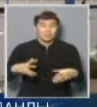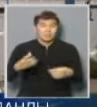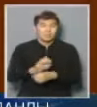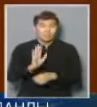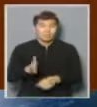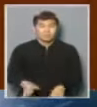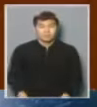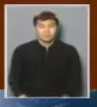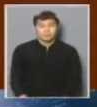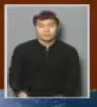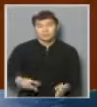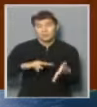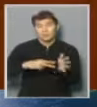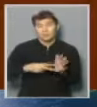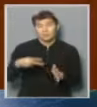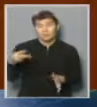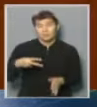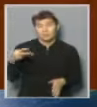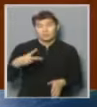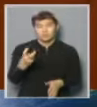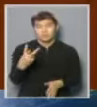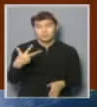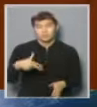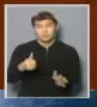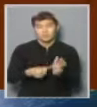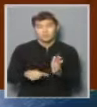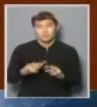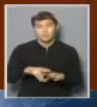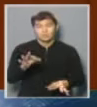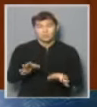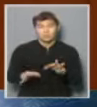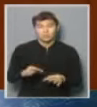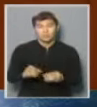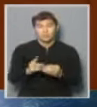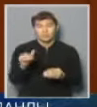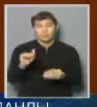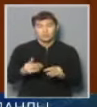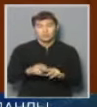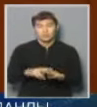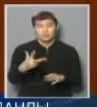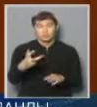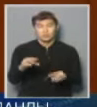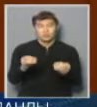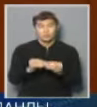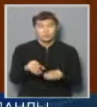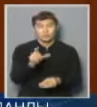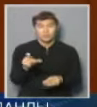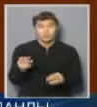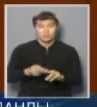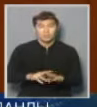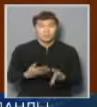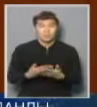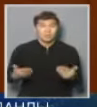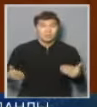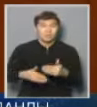көзделген. Жоба бойынша 2236 сотталушыға 11310 пробацияда тұрған адамдарға